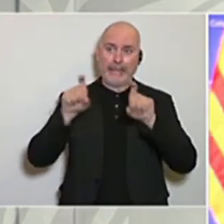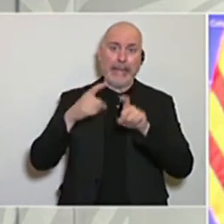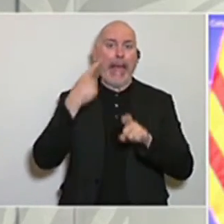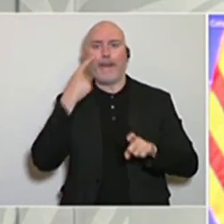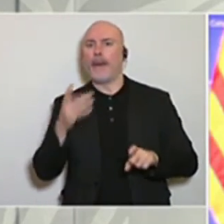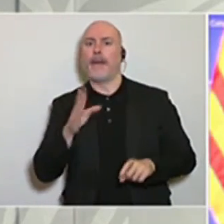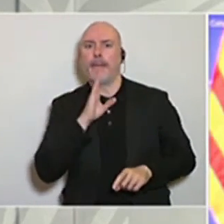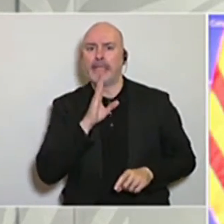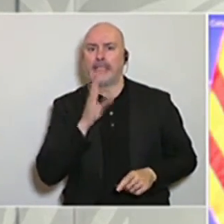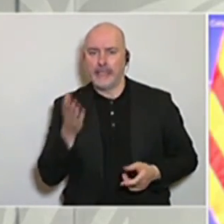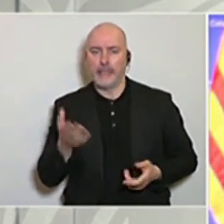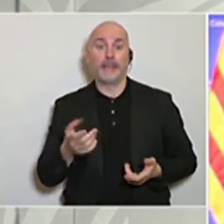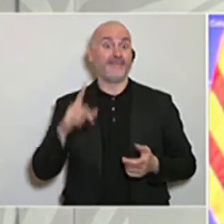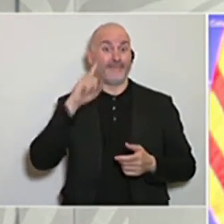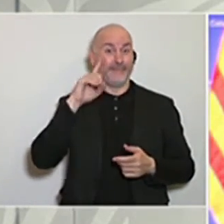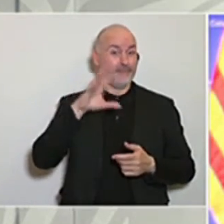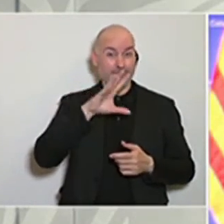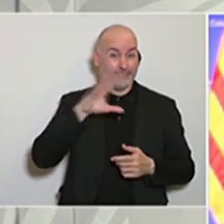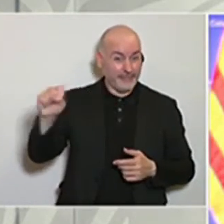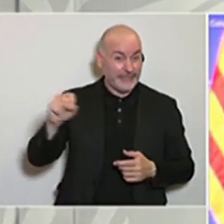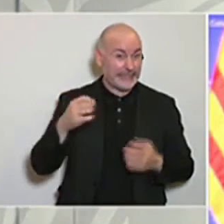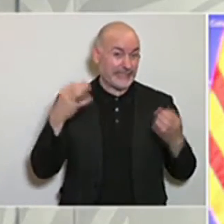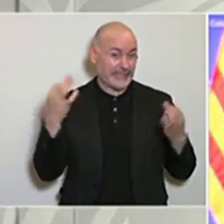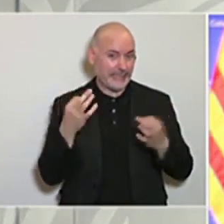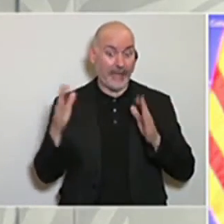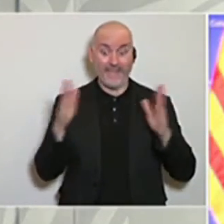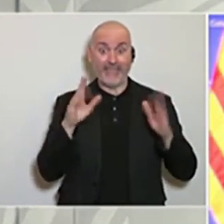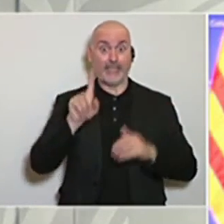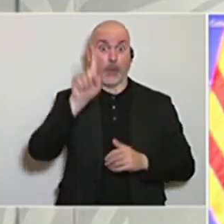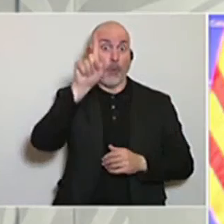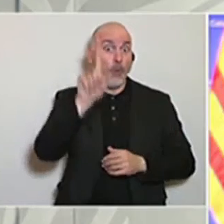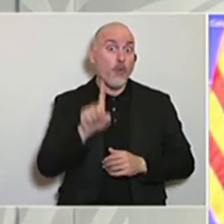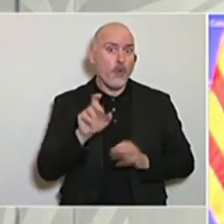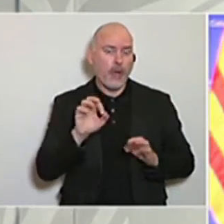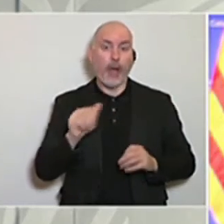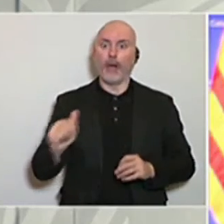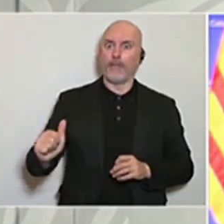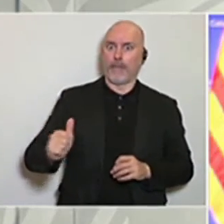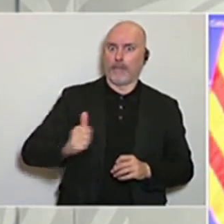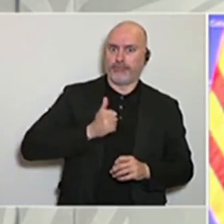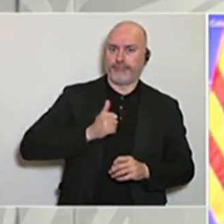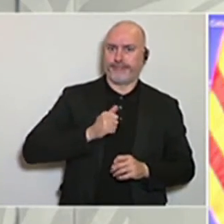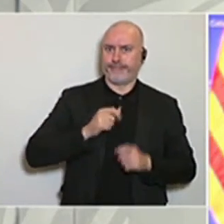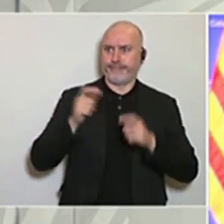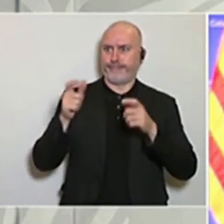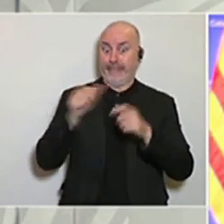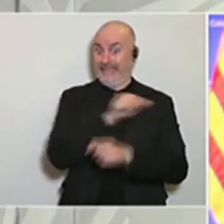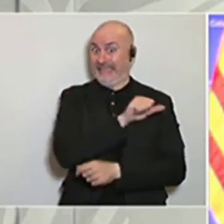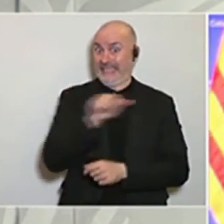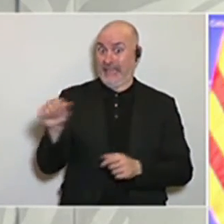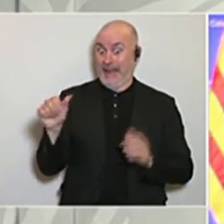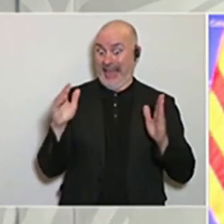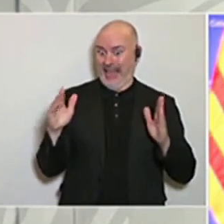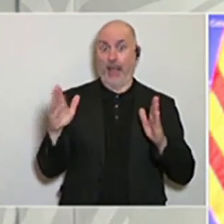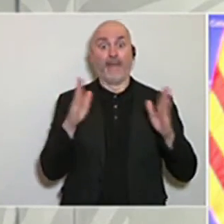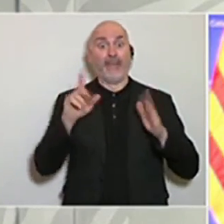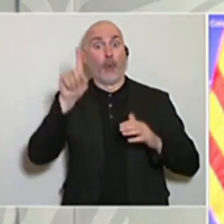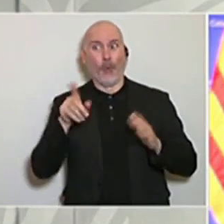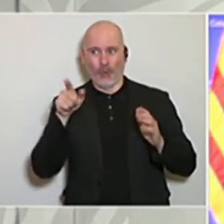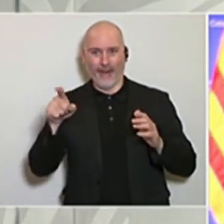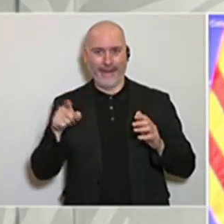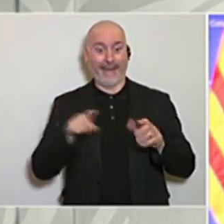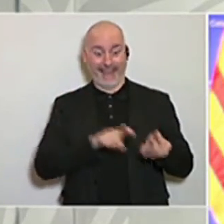Però com que el que hem detectat és que el fet de passar a fase 1 ha coincidit doncs, que aquesta setmana en què estaven en fase 1